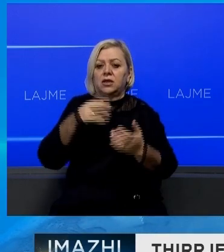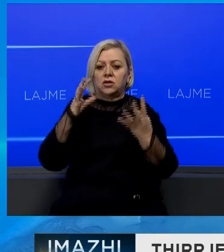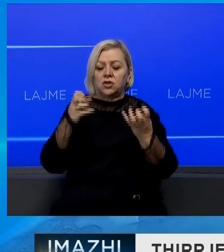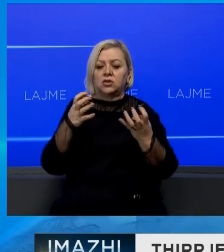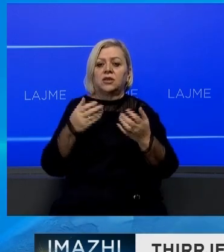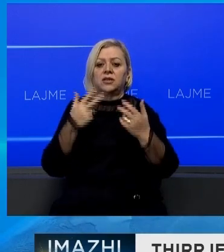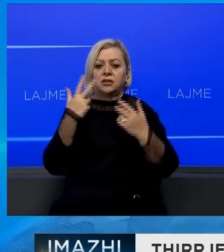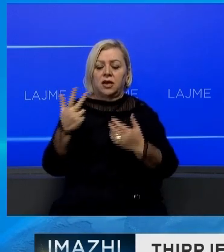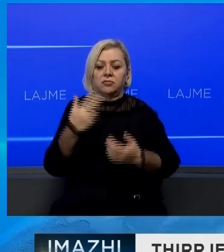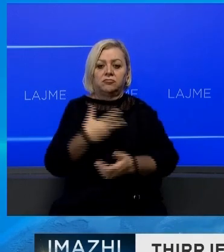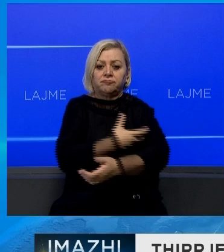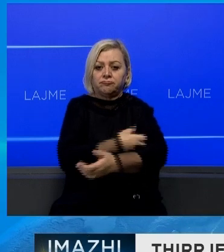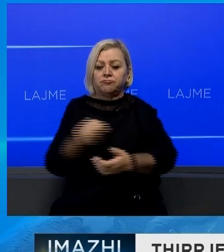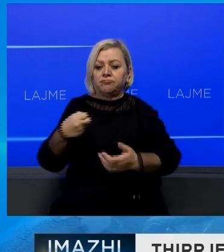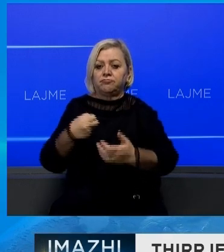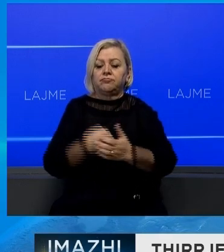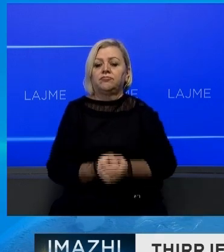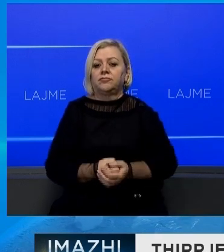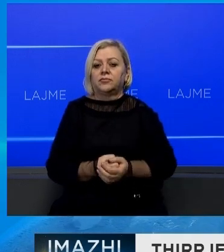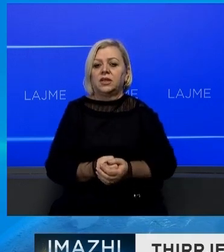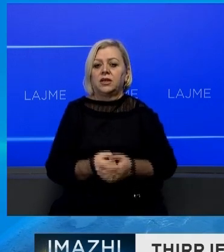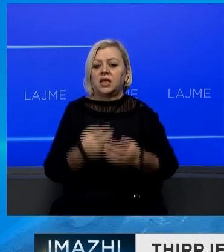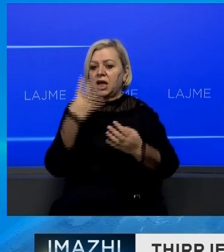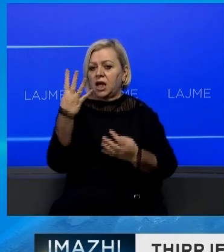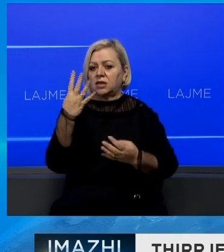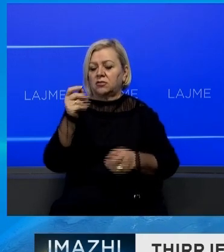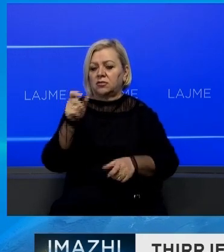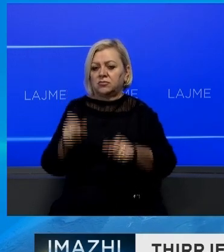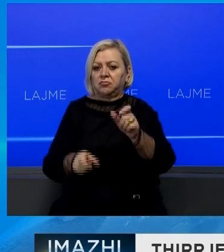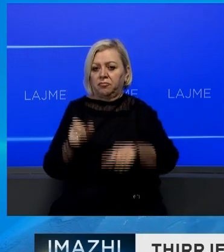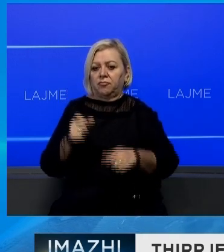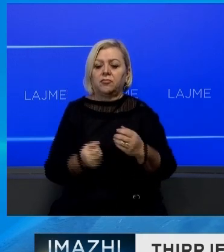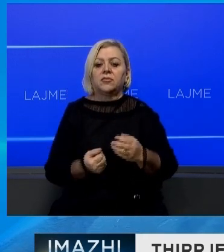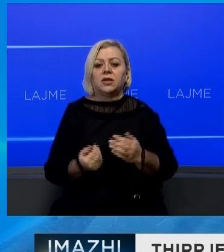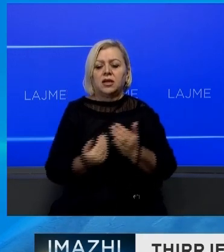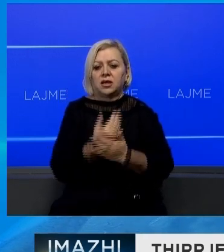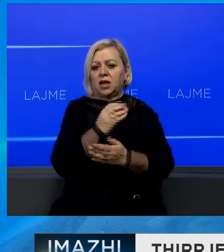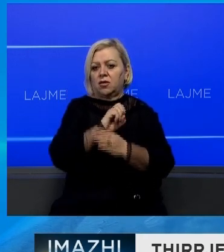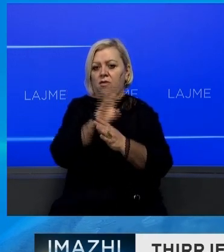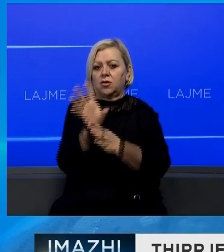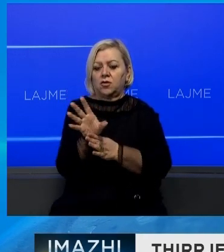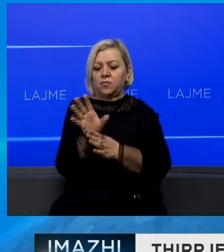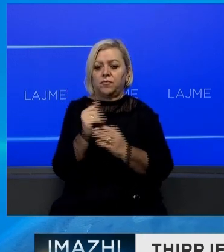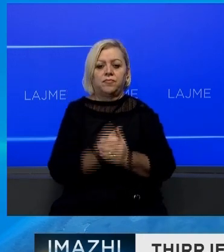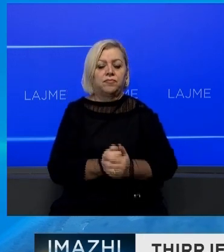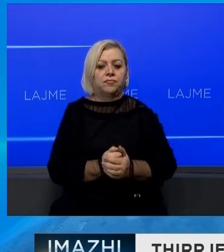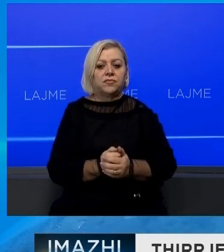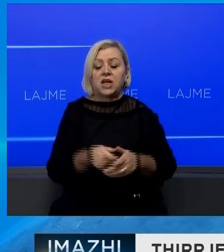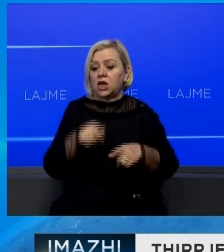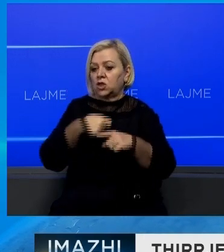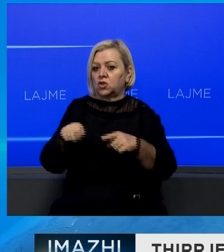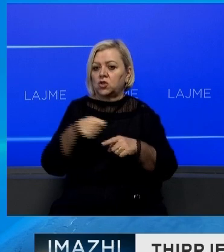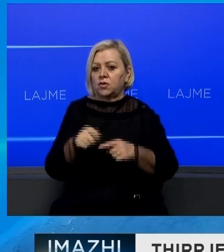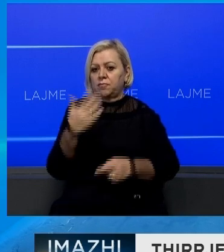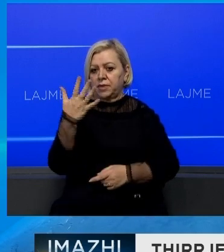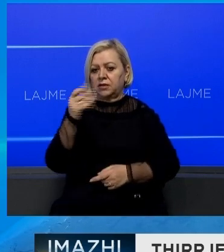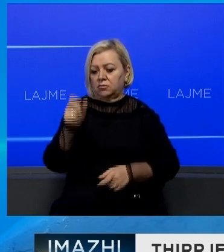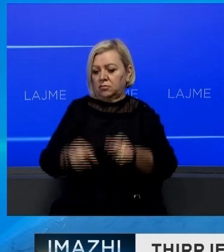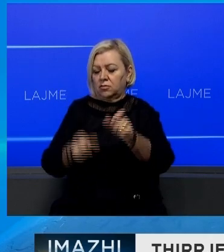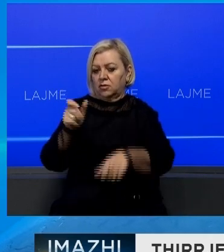1983 testime të kryera, janë shënuar 4 raste të reja me COVID-19, ndërka që janë shëruar 5